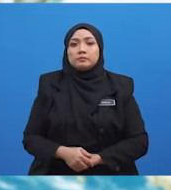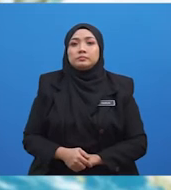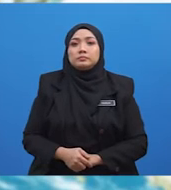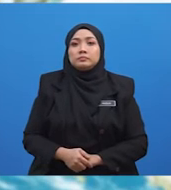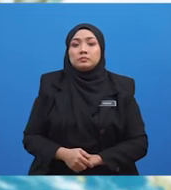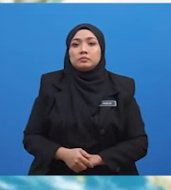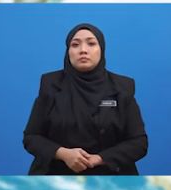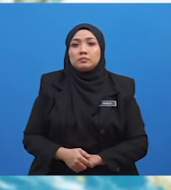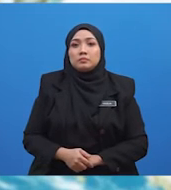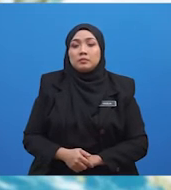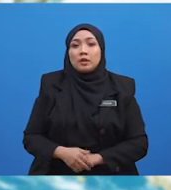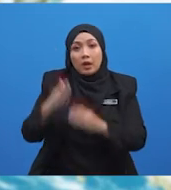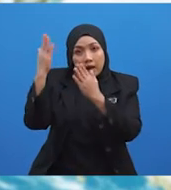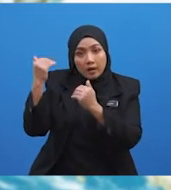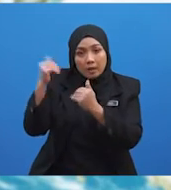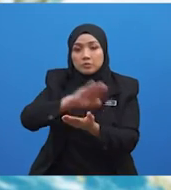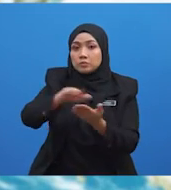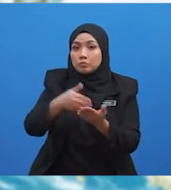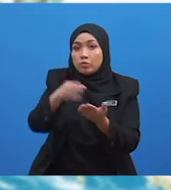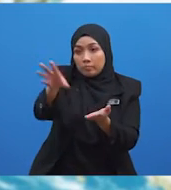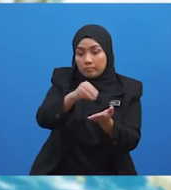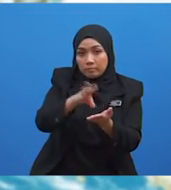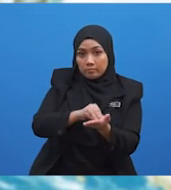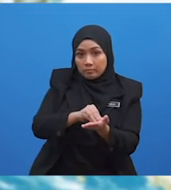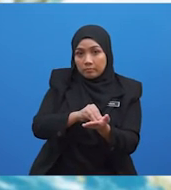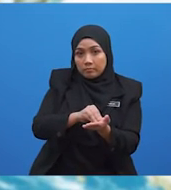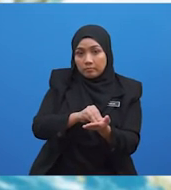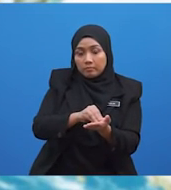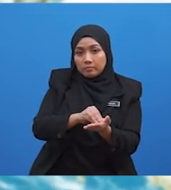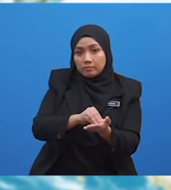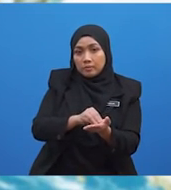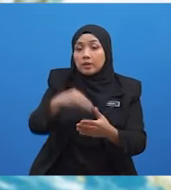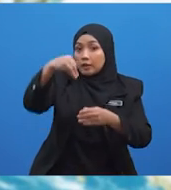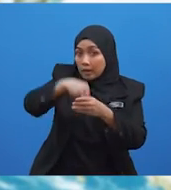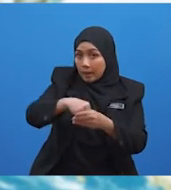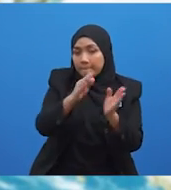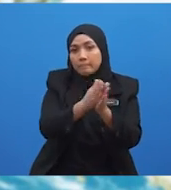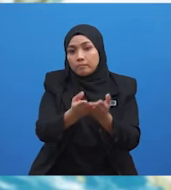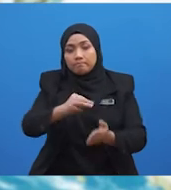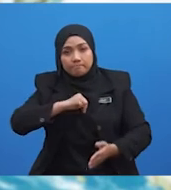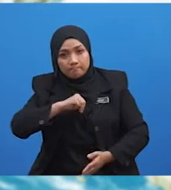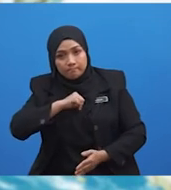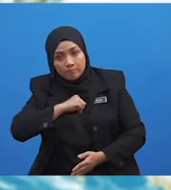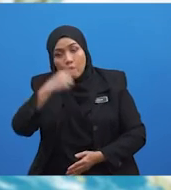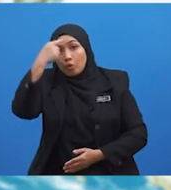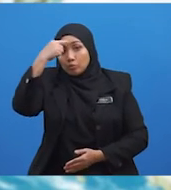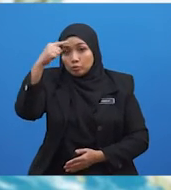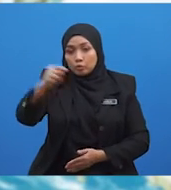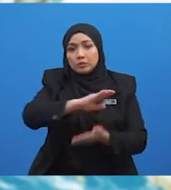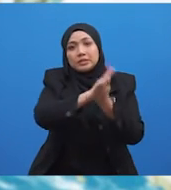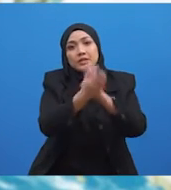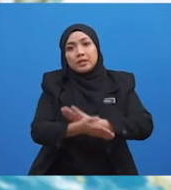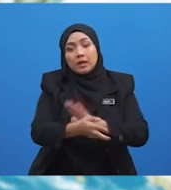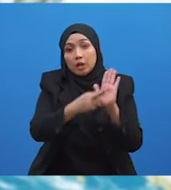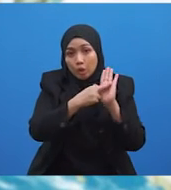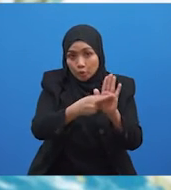harapan semua nota tersebut dicatat di dalam nota masing-masing untuk dijadikan sebagai